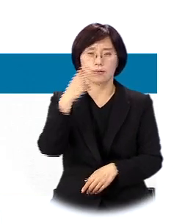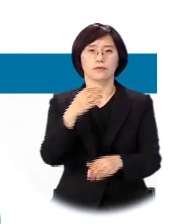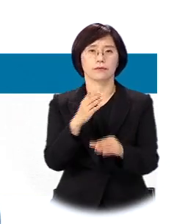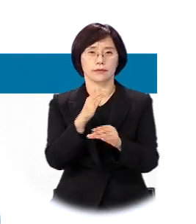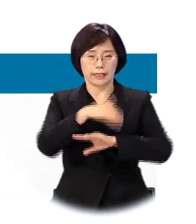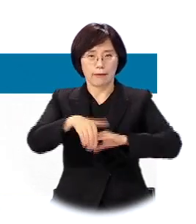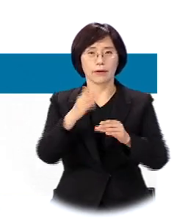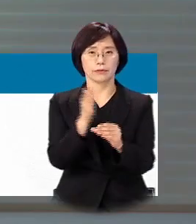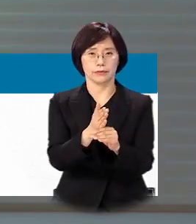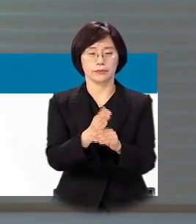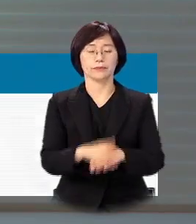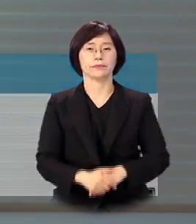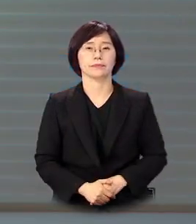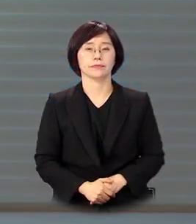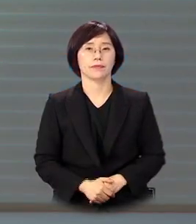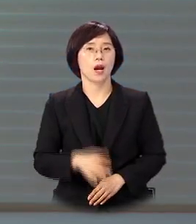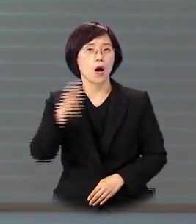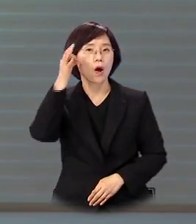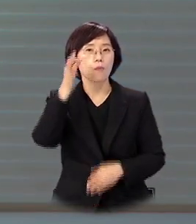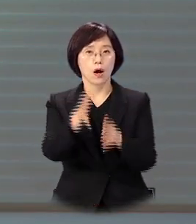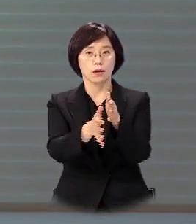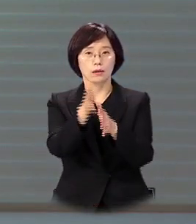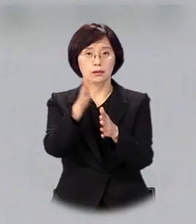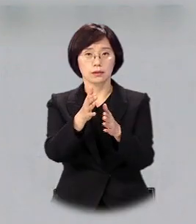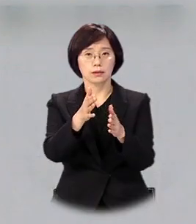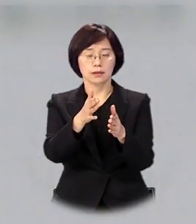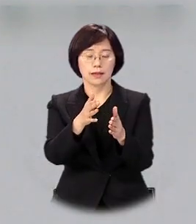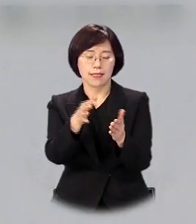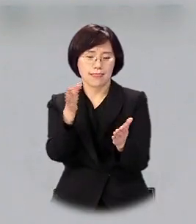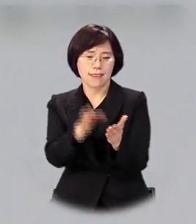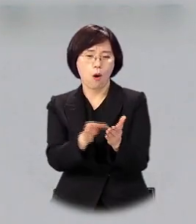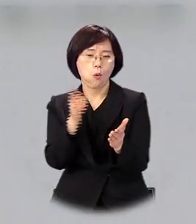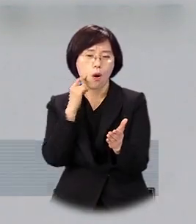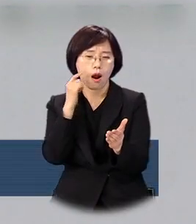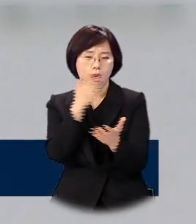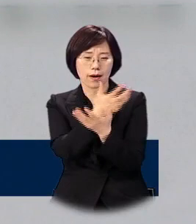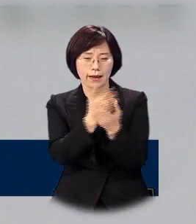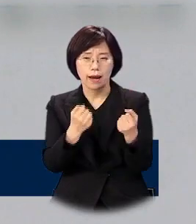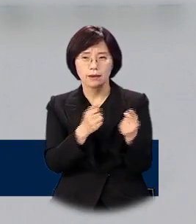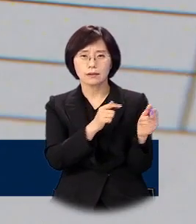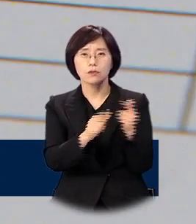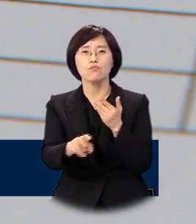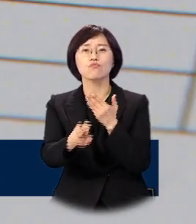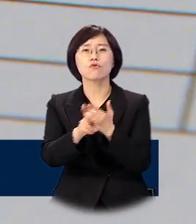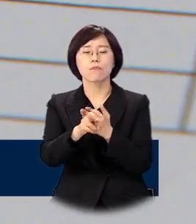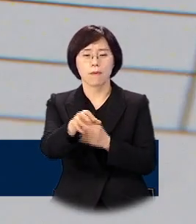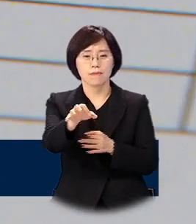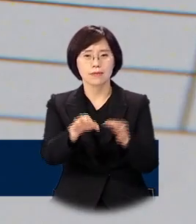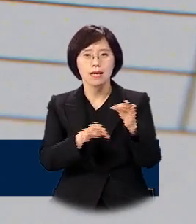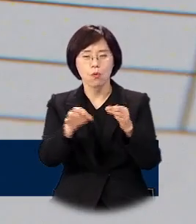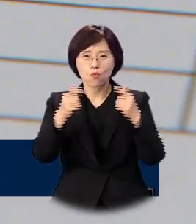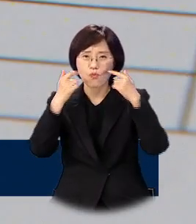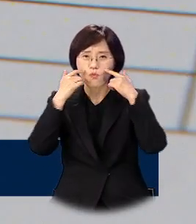할 그런 계획을 갖고 있습니다. 포항시는 다운 계약서 작성 등 부동산 불법 거래는